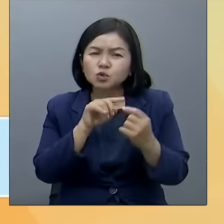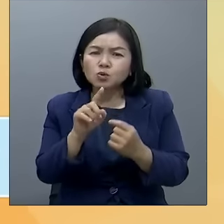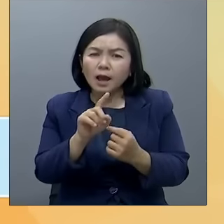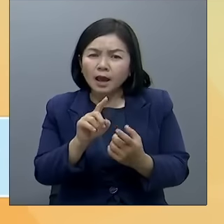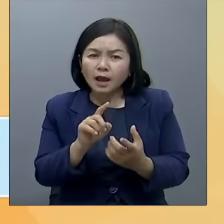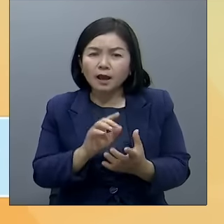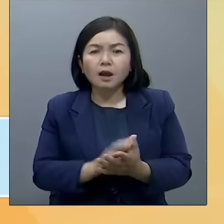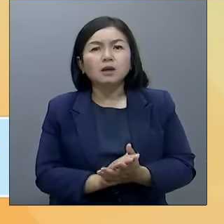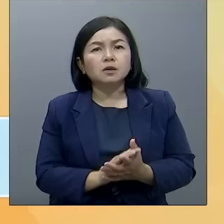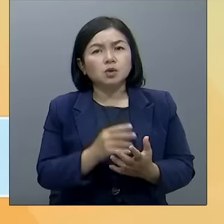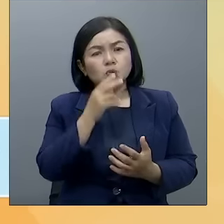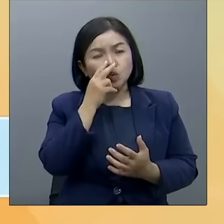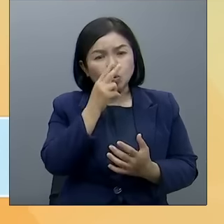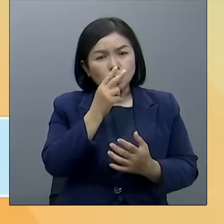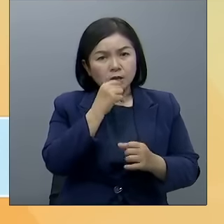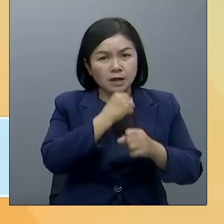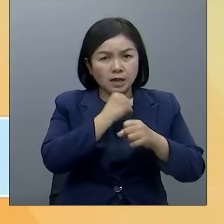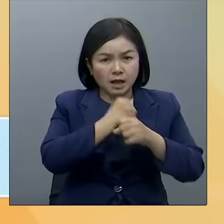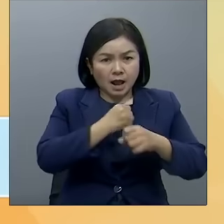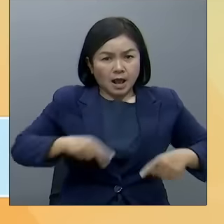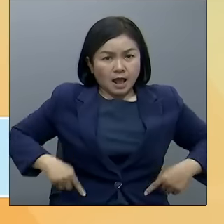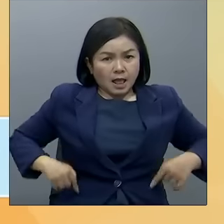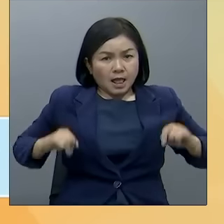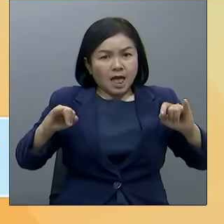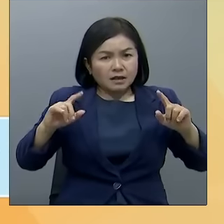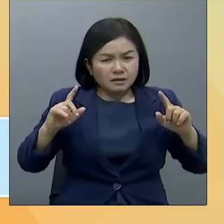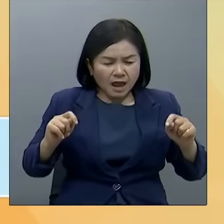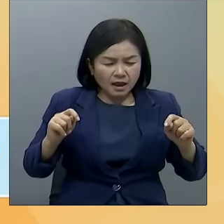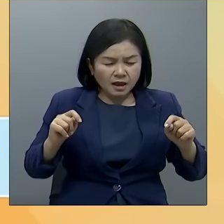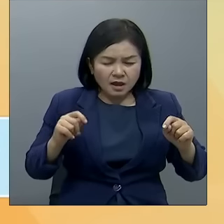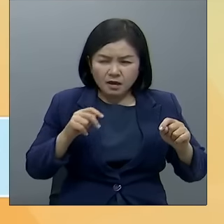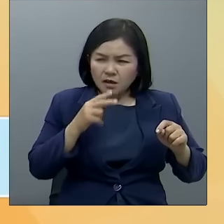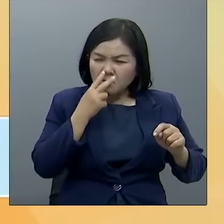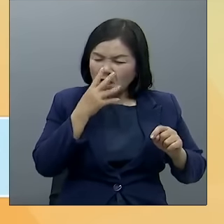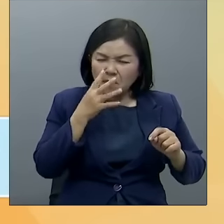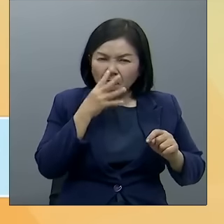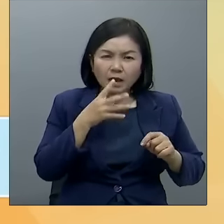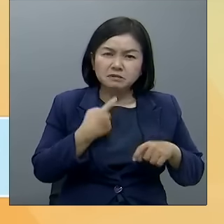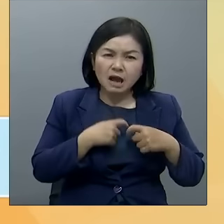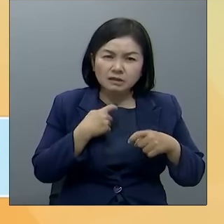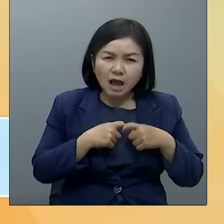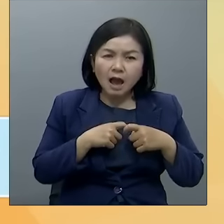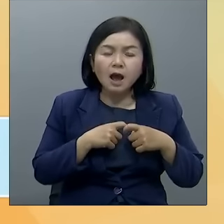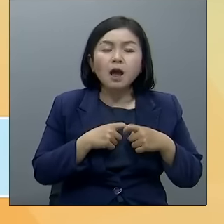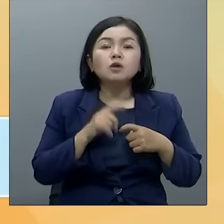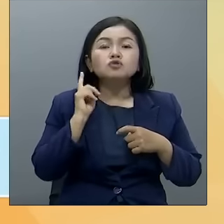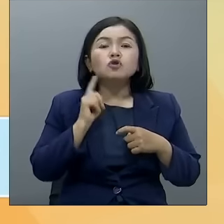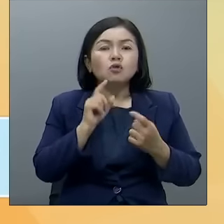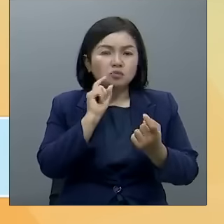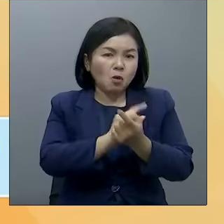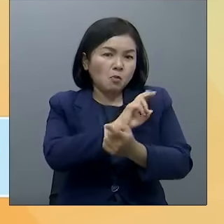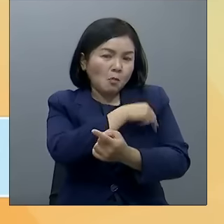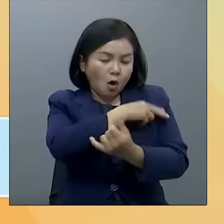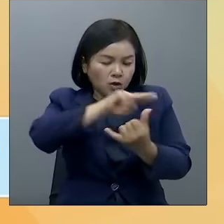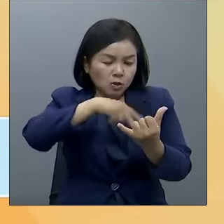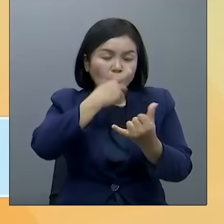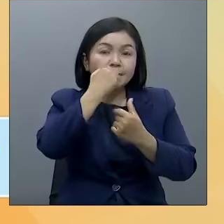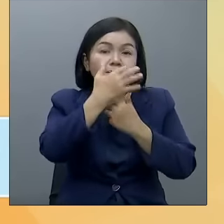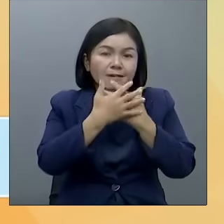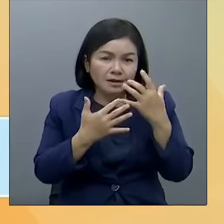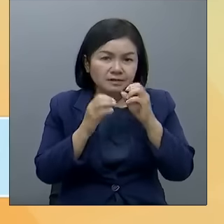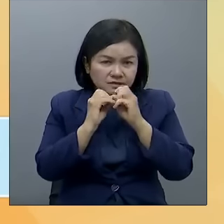ต้องบอกว่าถ้าการทำงานของไตมันเปลี่ยนแปลงไม่มากนะครับอาจจะไม่มีอาการให้เราเห็นจะตรวจได้ก็ต่อเมื่อต้องไปตรวจเลือดเท่านั้น ครับ